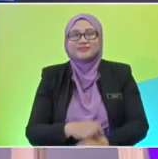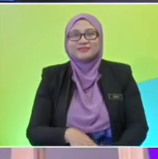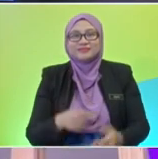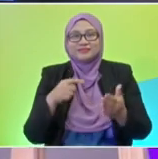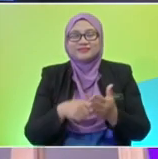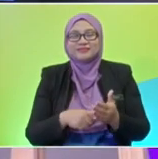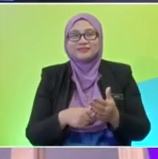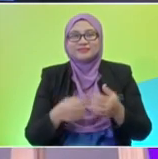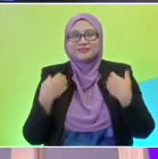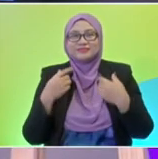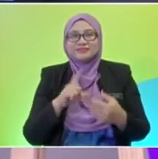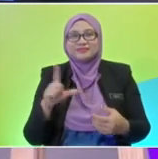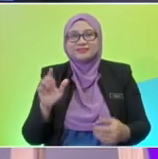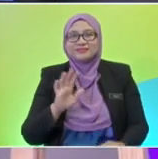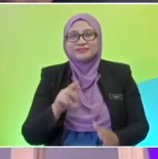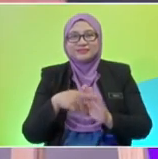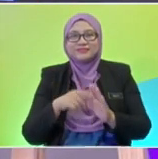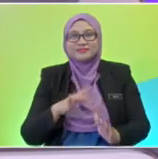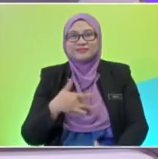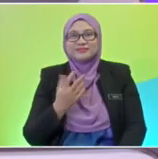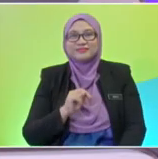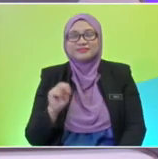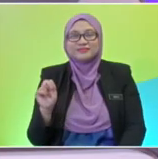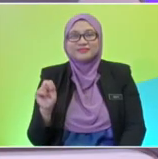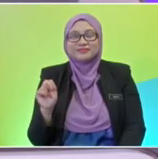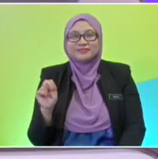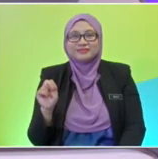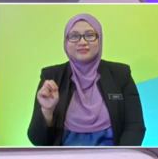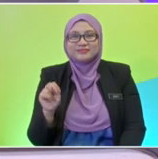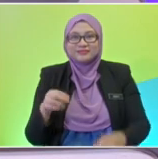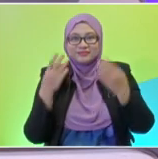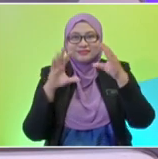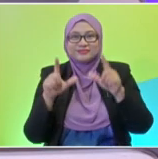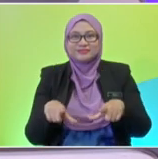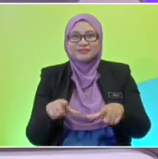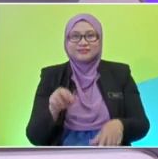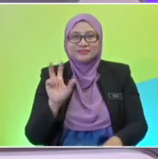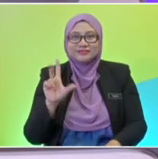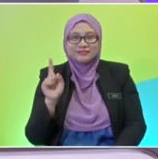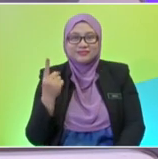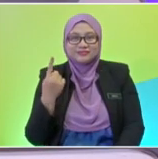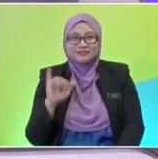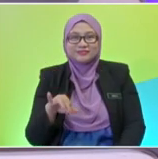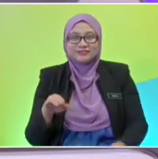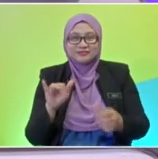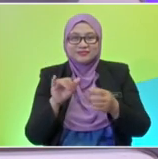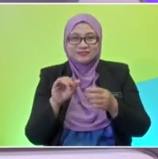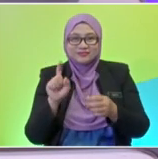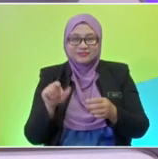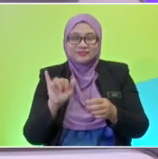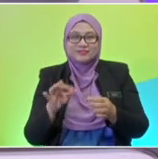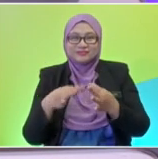adalah perasaan-perasaan kalau ada banyak lagi perasaan cego letak tiga saja di situ yang penting hati gembira